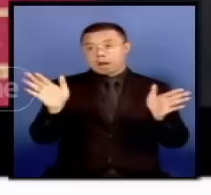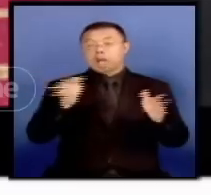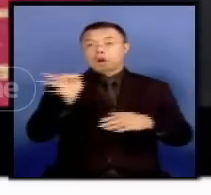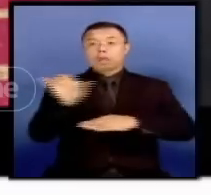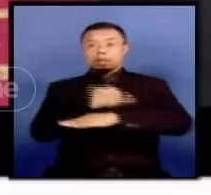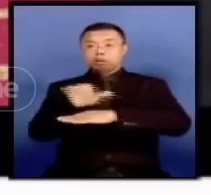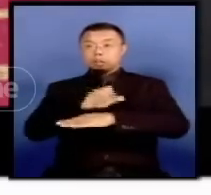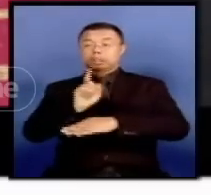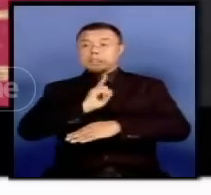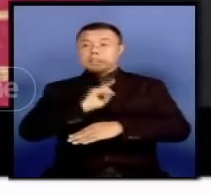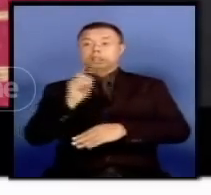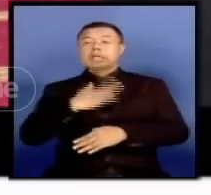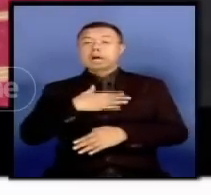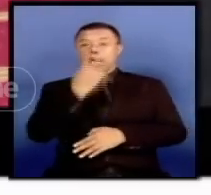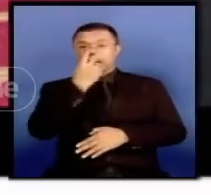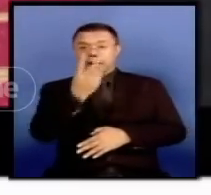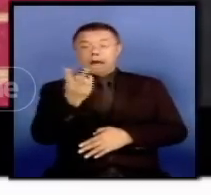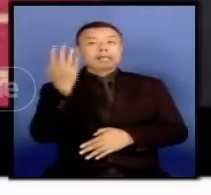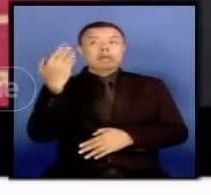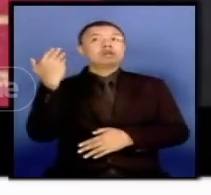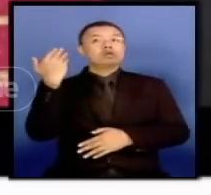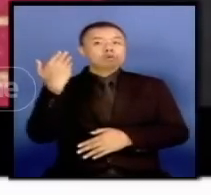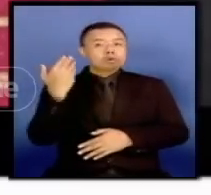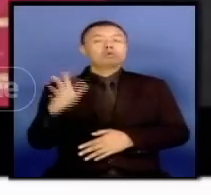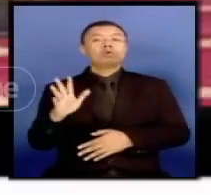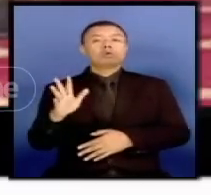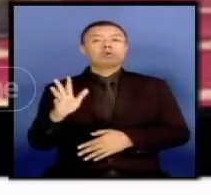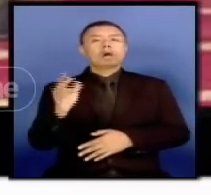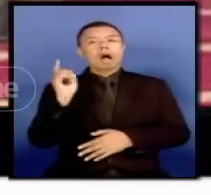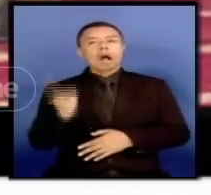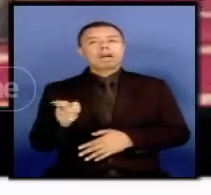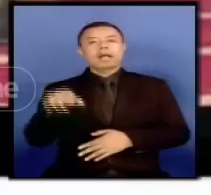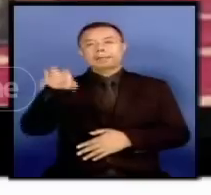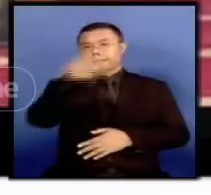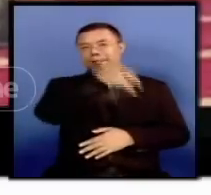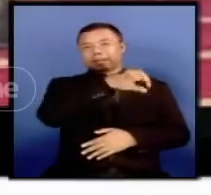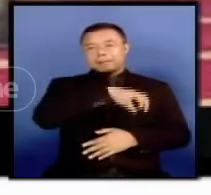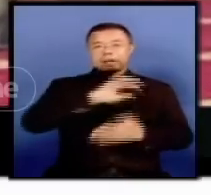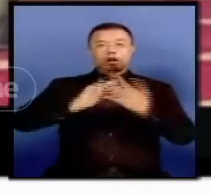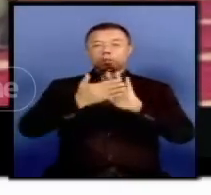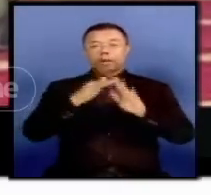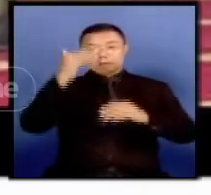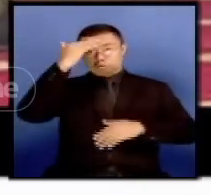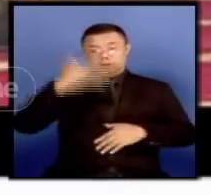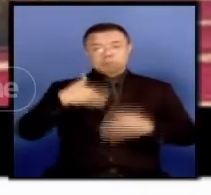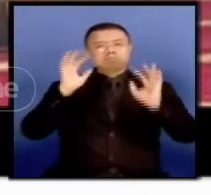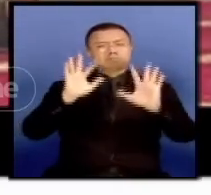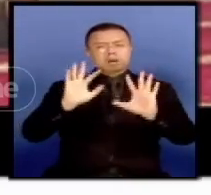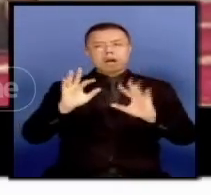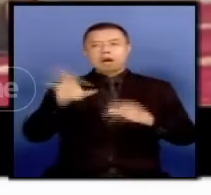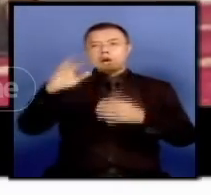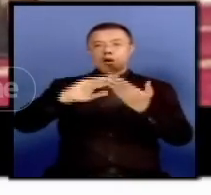York sendiri dari pantauan saya tadi sudah di beberapa lokasi dengan komunitas Islam yang banyak,